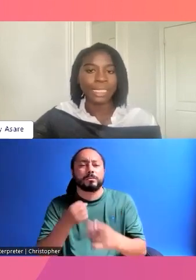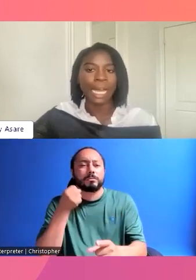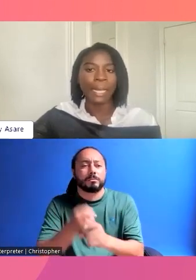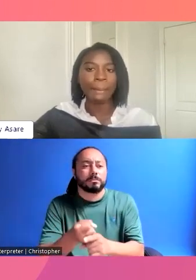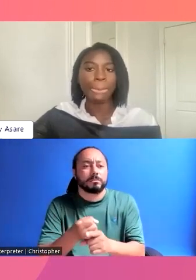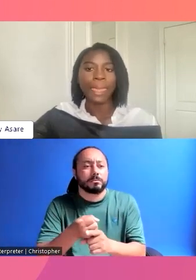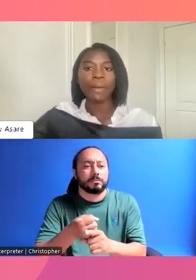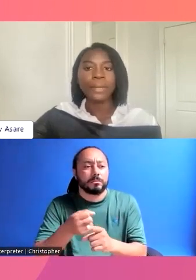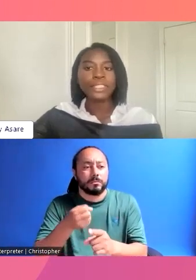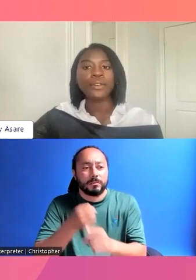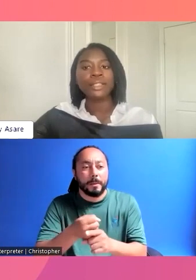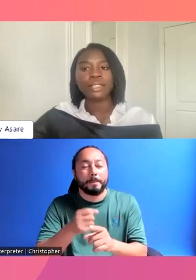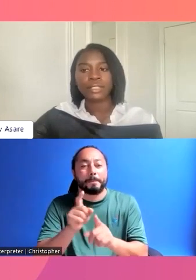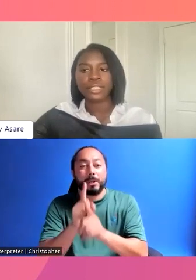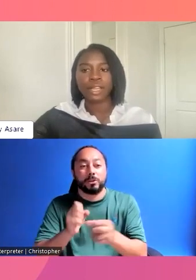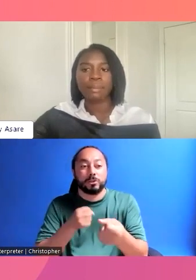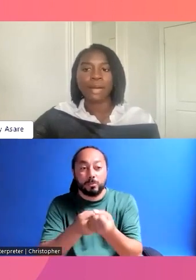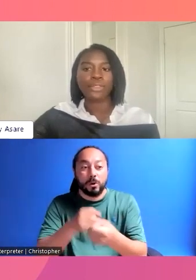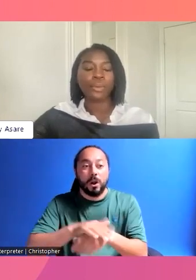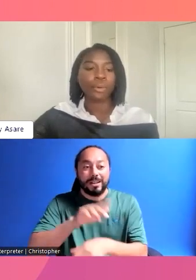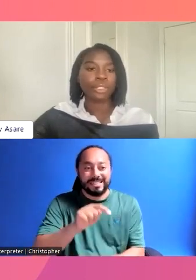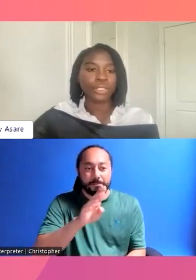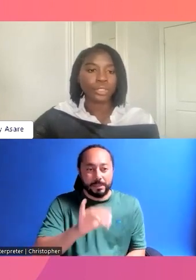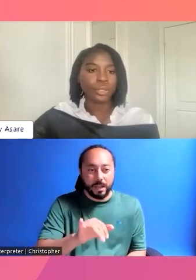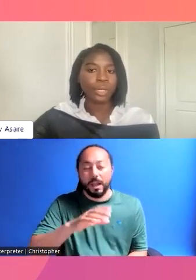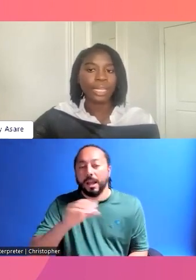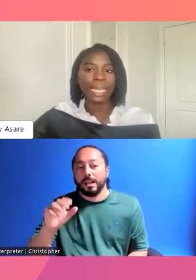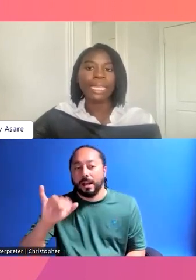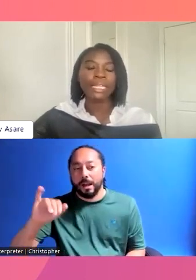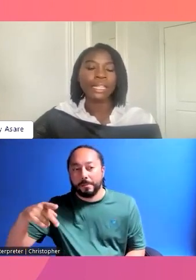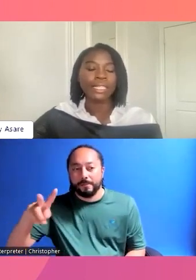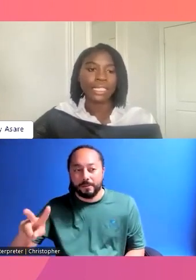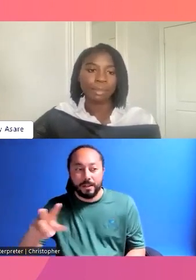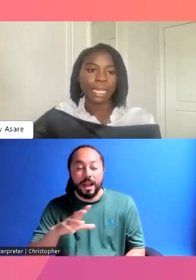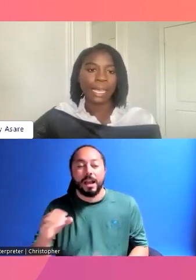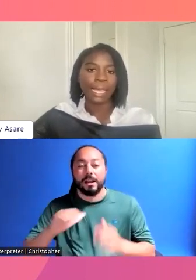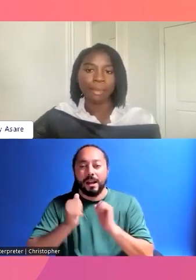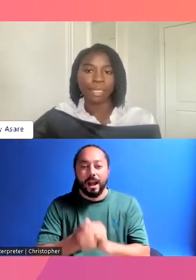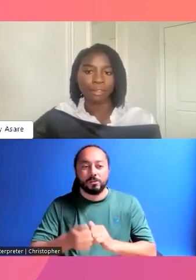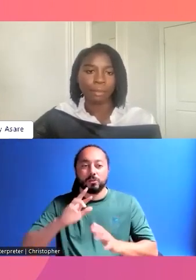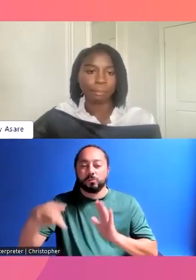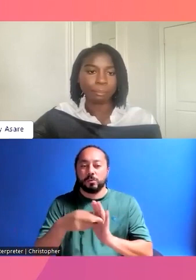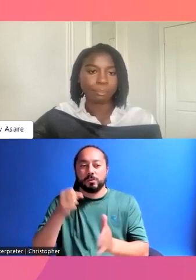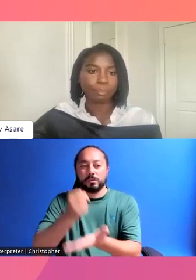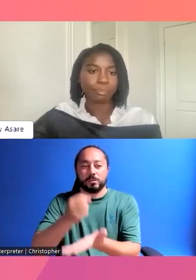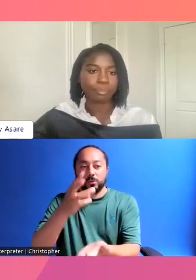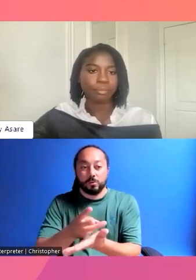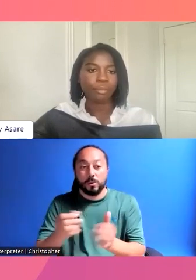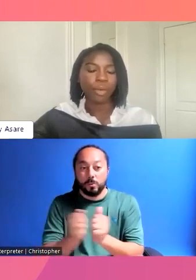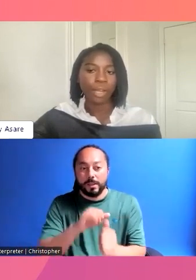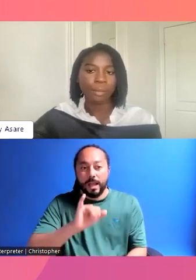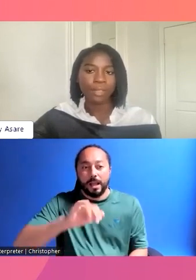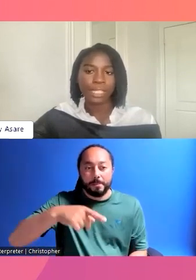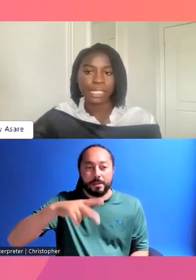sont on les effets du soutien par TBI? les pairs And sur what la is known in the violence literature conjugale, du soutien par about les the pairs, role of sur les social work traumatismes in cérébraux. Qu'est-ce qui est connu dans la littérature sur le rôle du